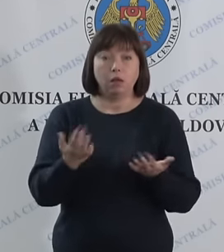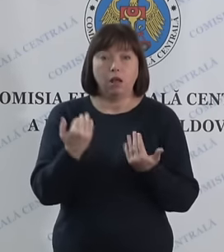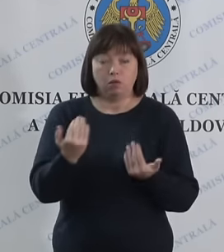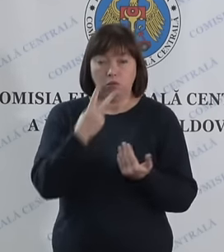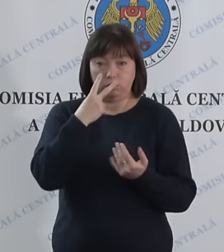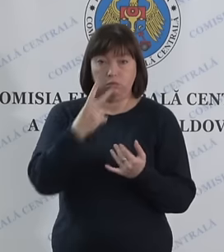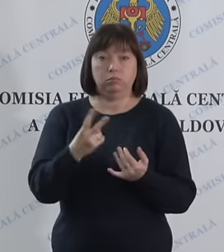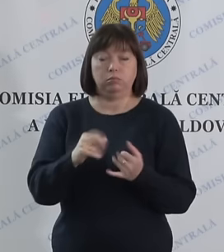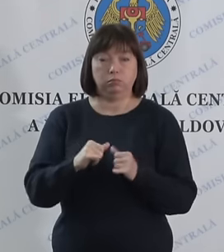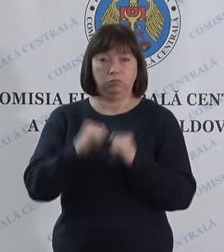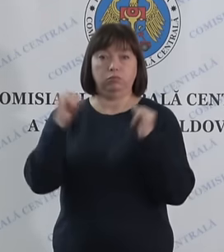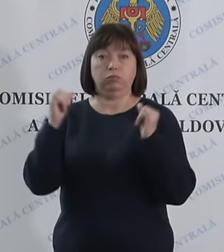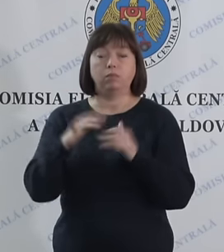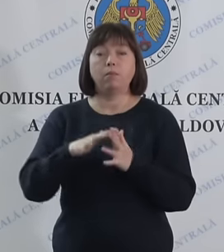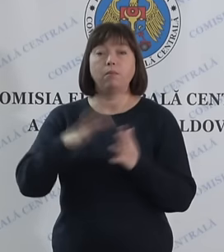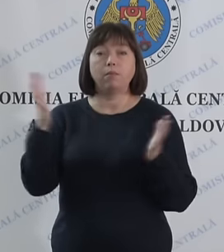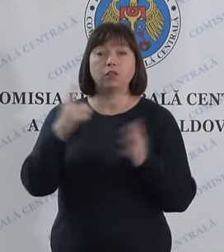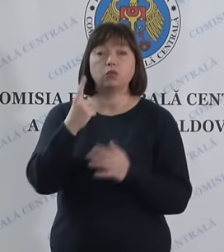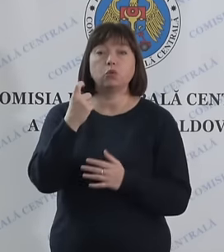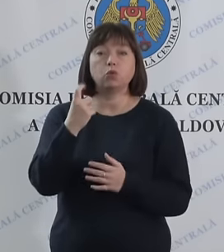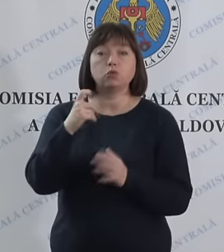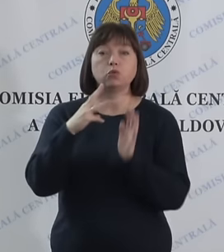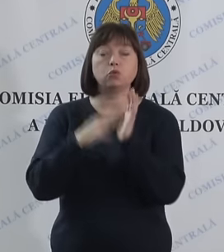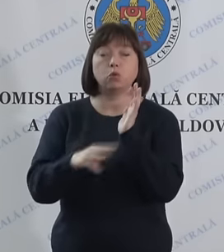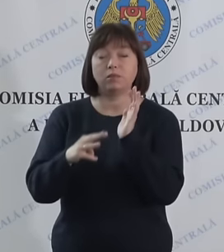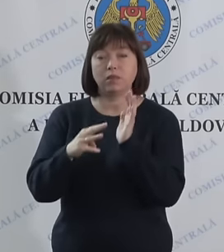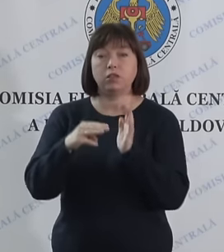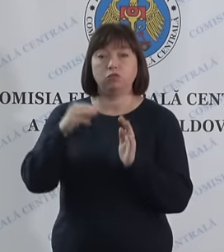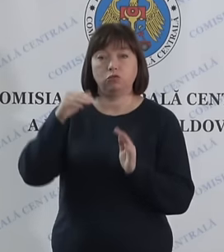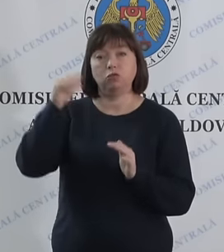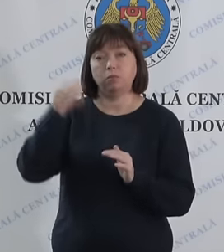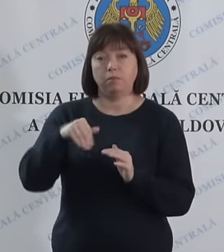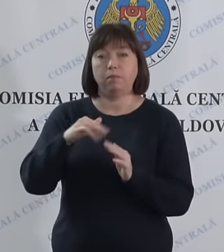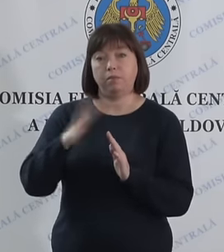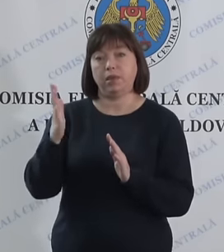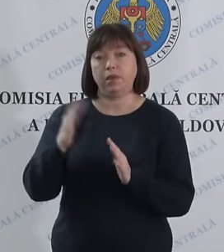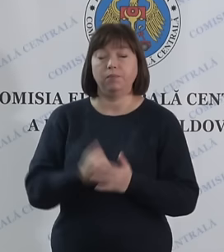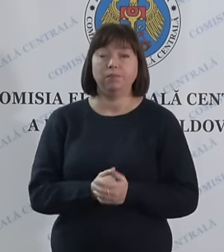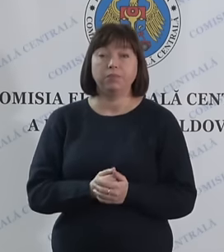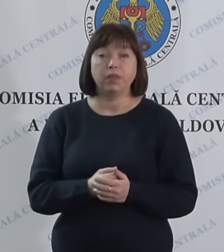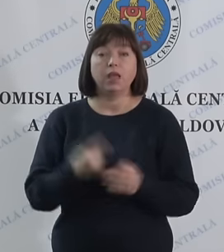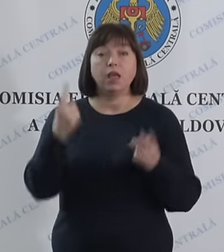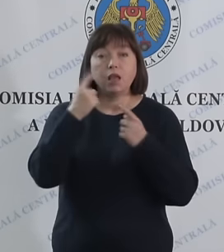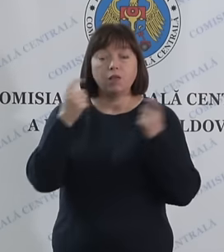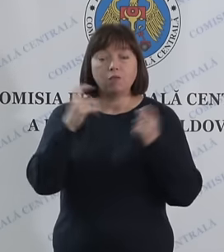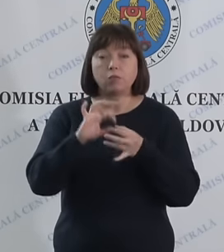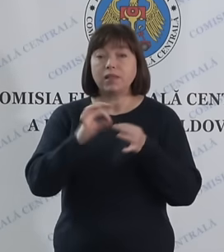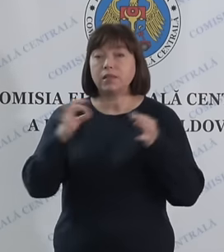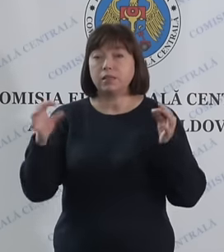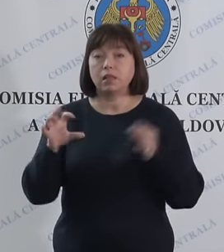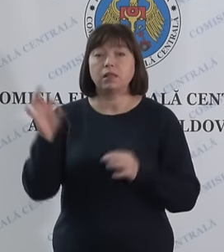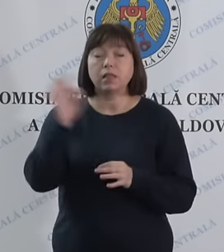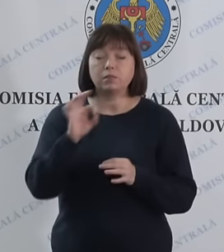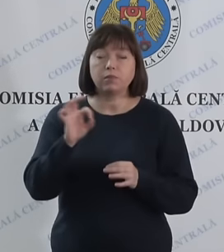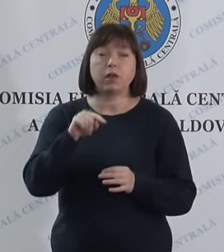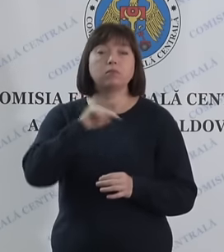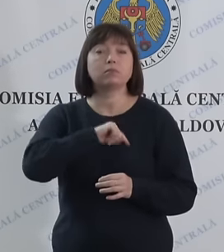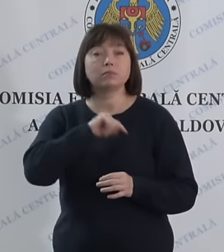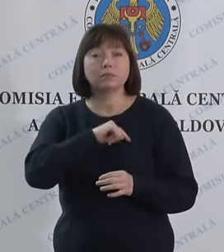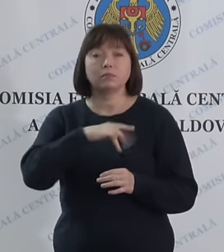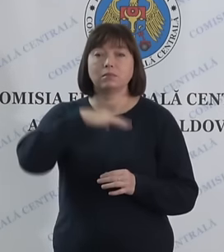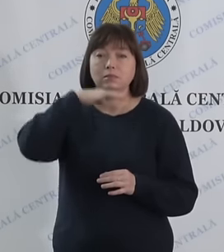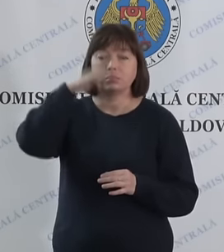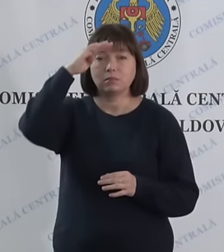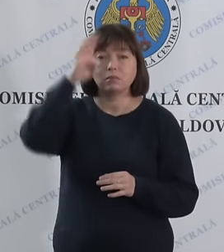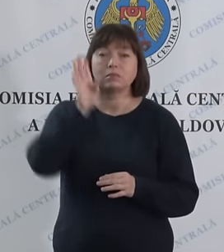o creștere de peste 180 și ceva de mii. Informații detaliate despre profilul de gen și